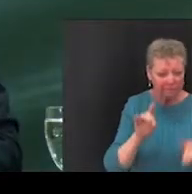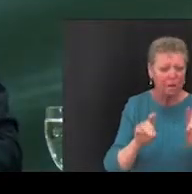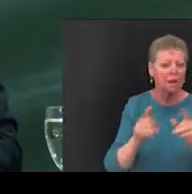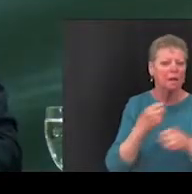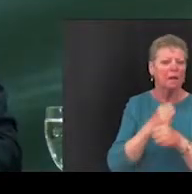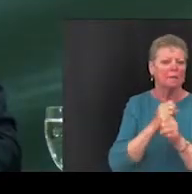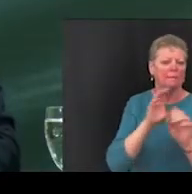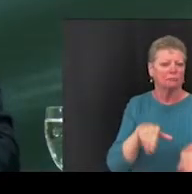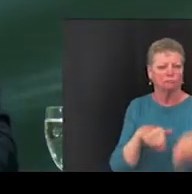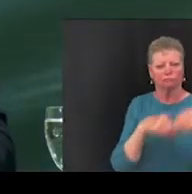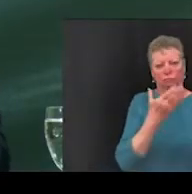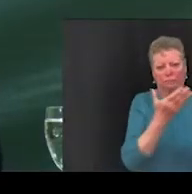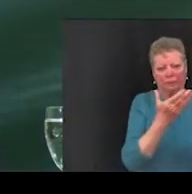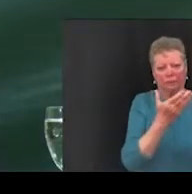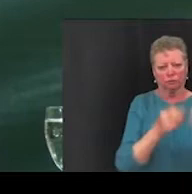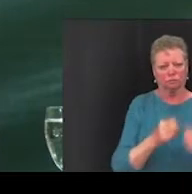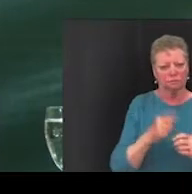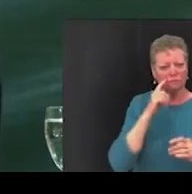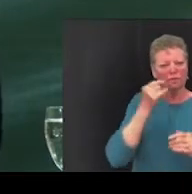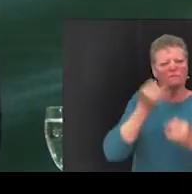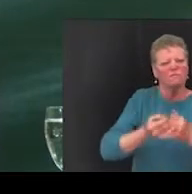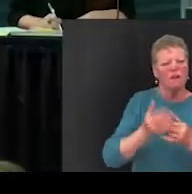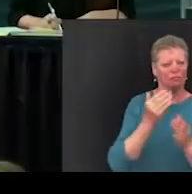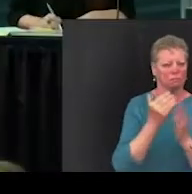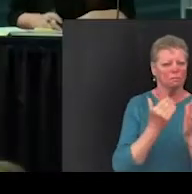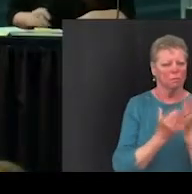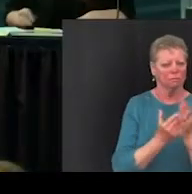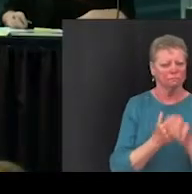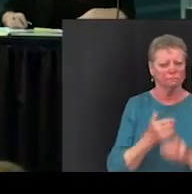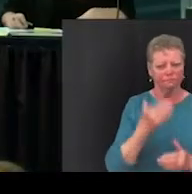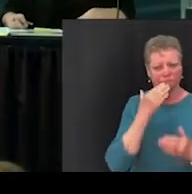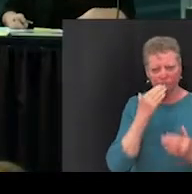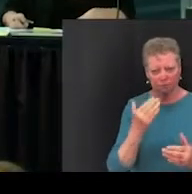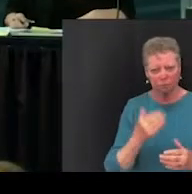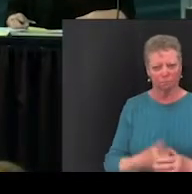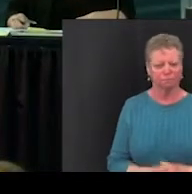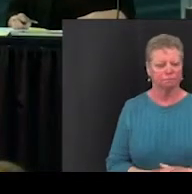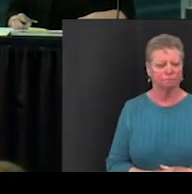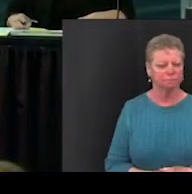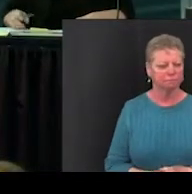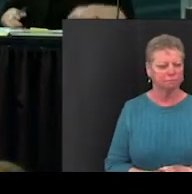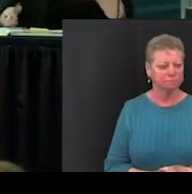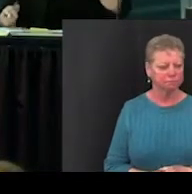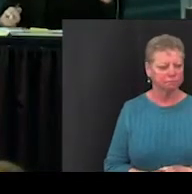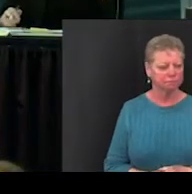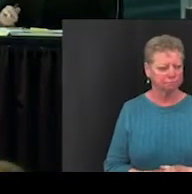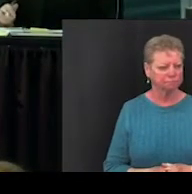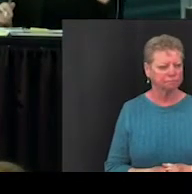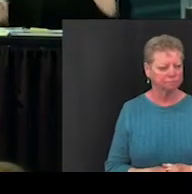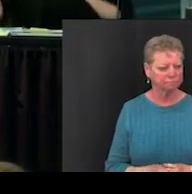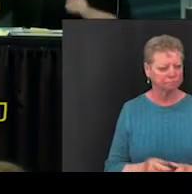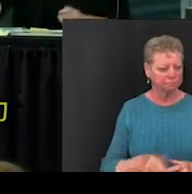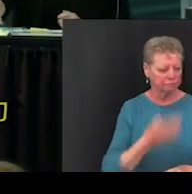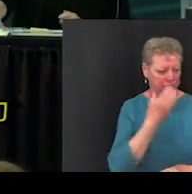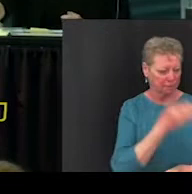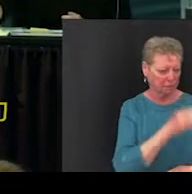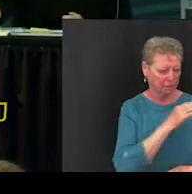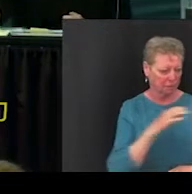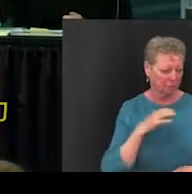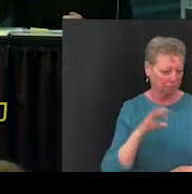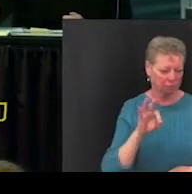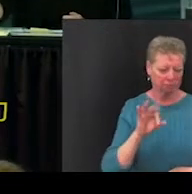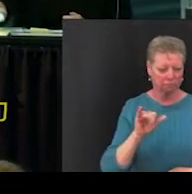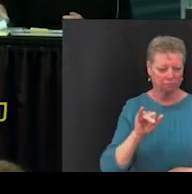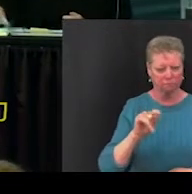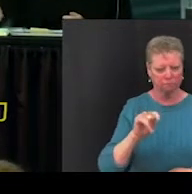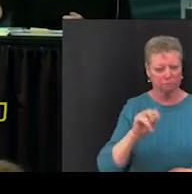會公開有關錄影，因而引起外界和家屬不滿。委員會就為此辯解說，因為健康原因